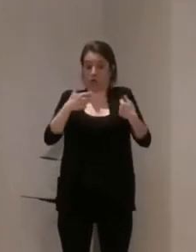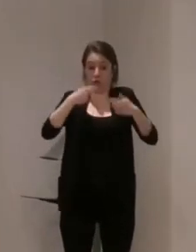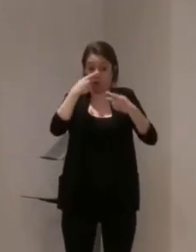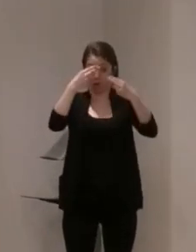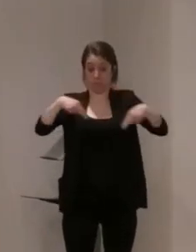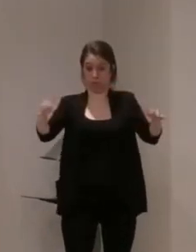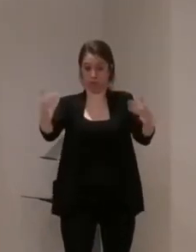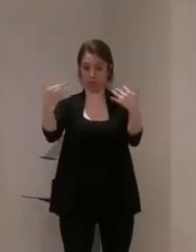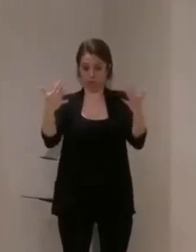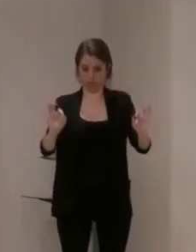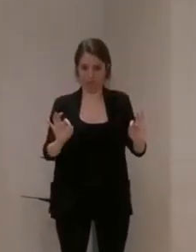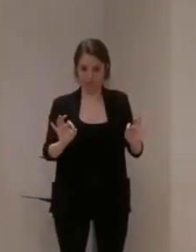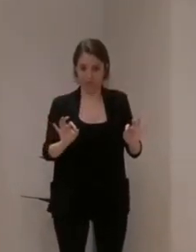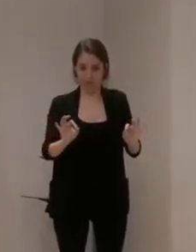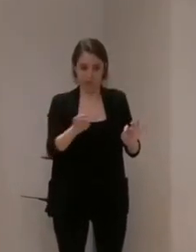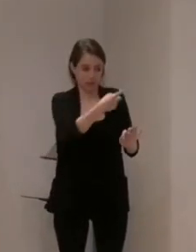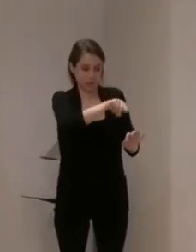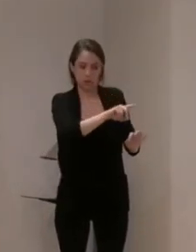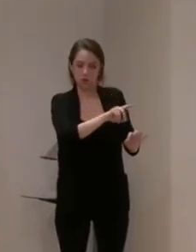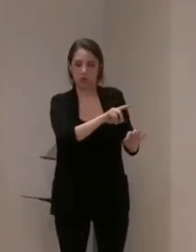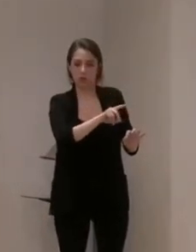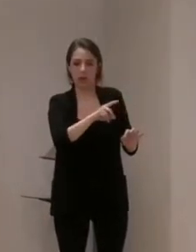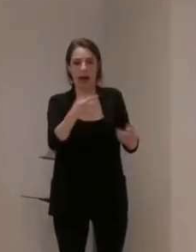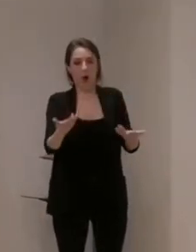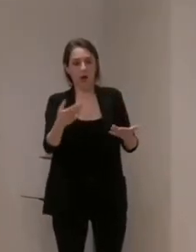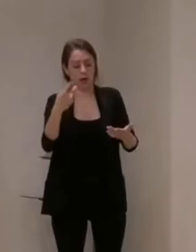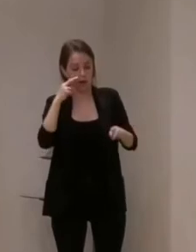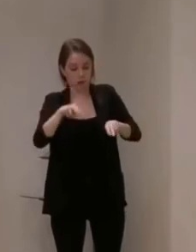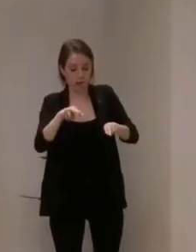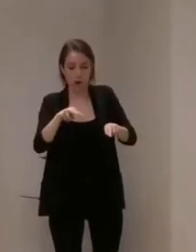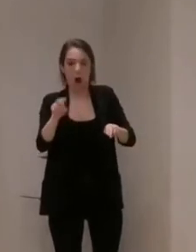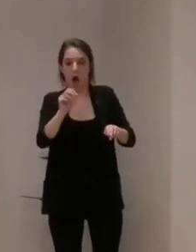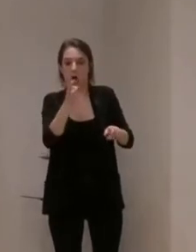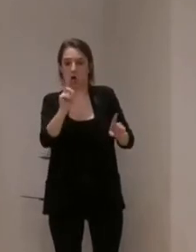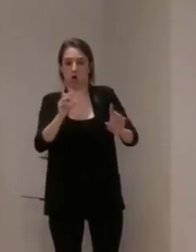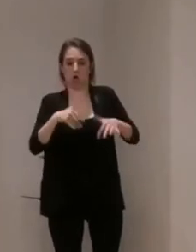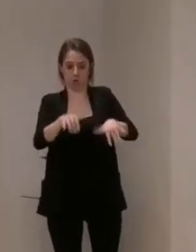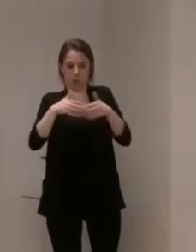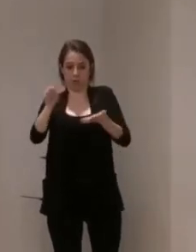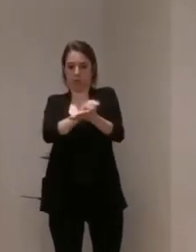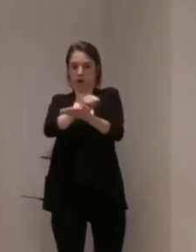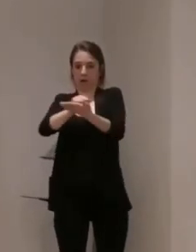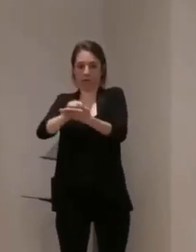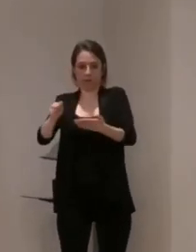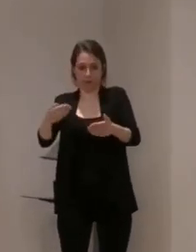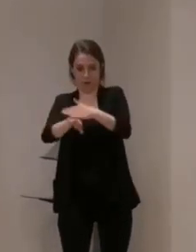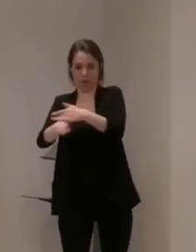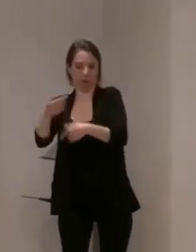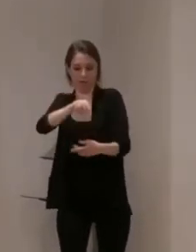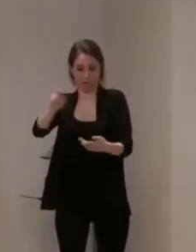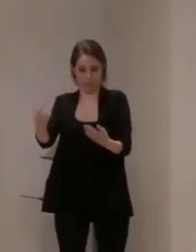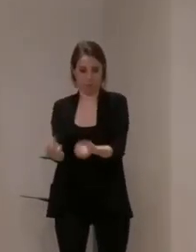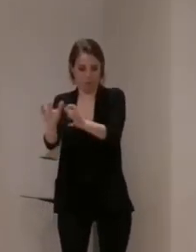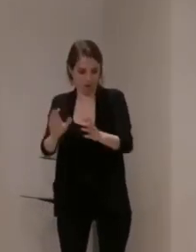veuen el seu final i diuen, no, el que hem de fer és esborrar. Jo crec que la nostra feina no és esborrar. La nostra